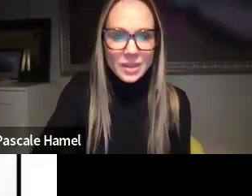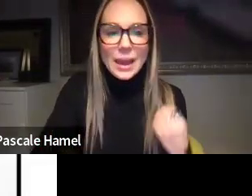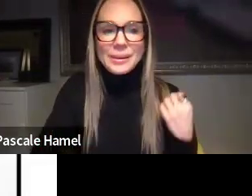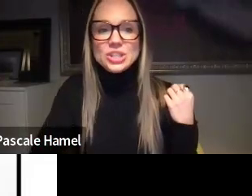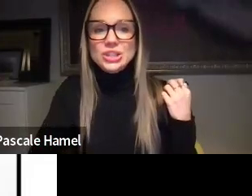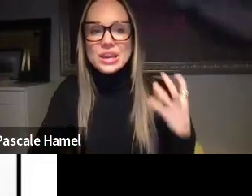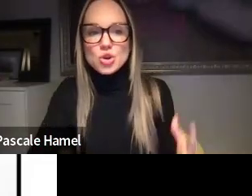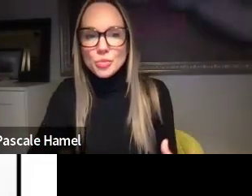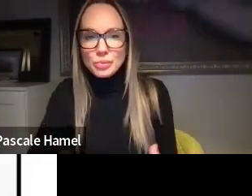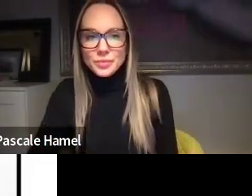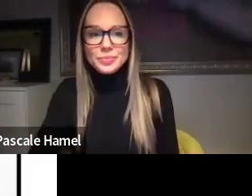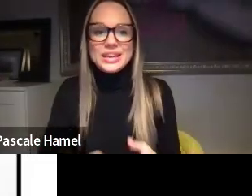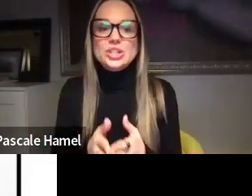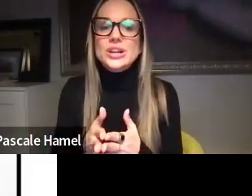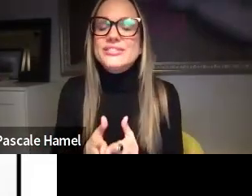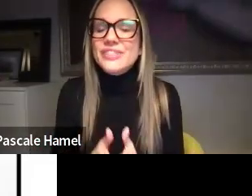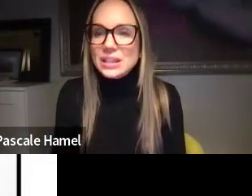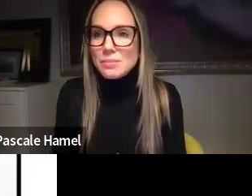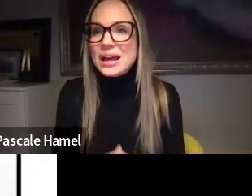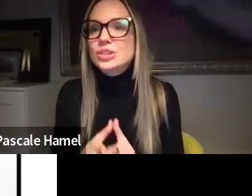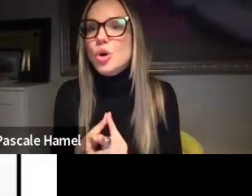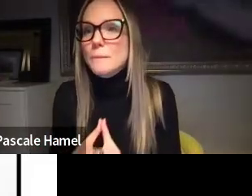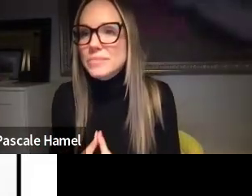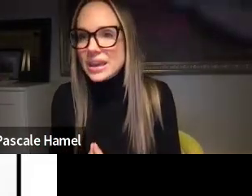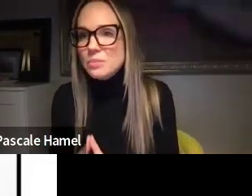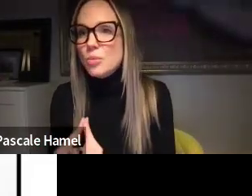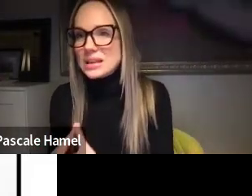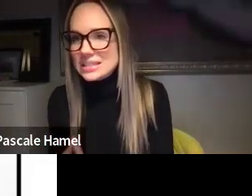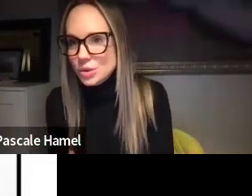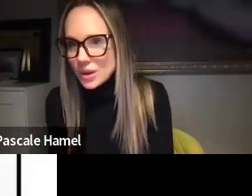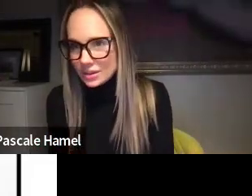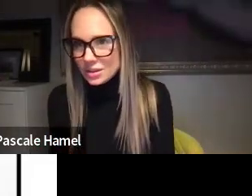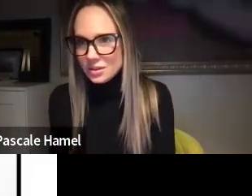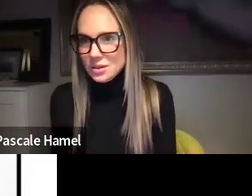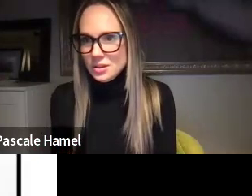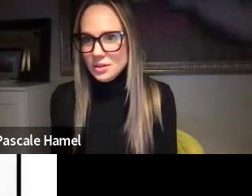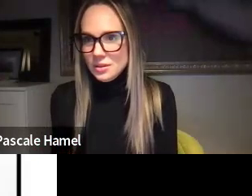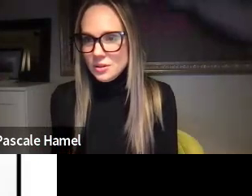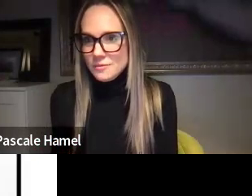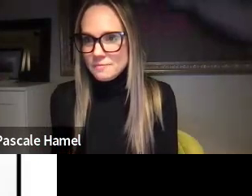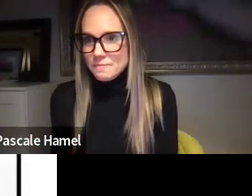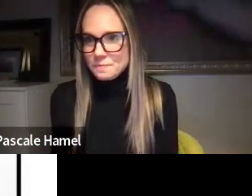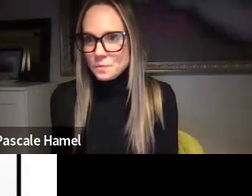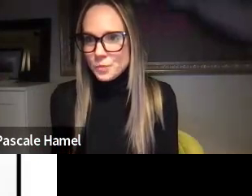Bon. Après ça, des couples. Est-ce que les vêtements tombent bien pour ma silhouette?